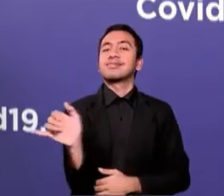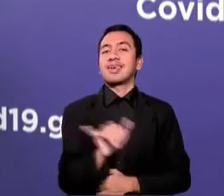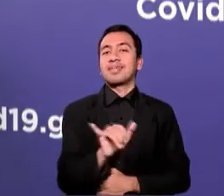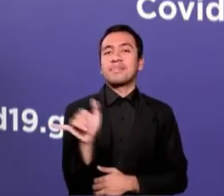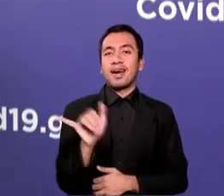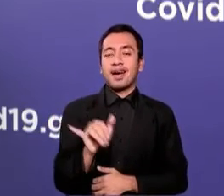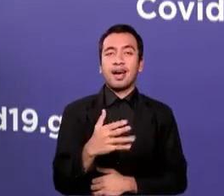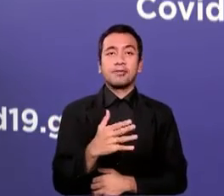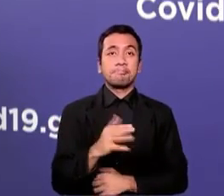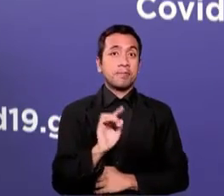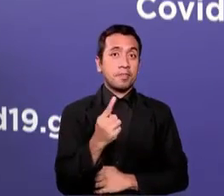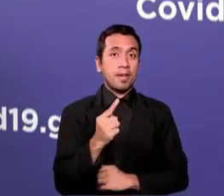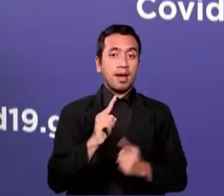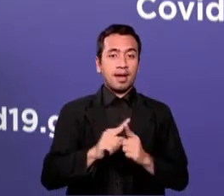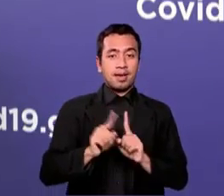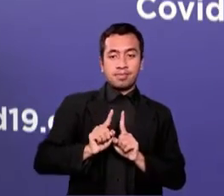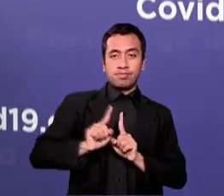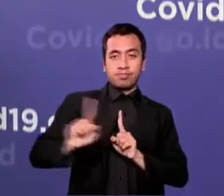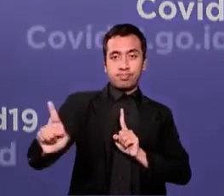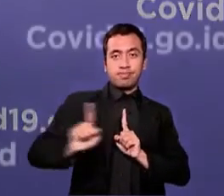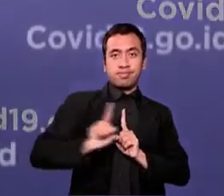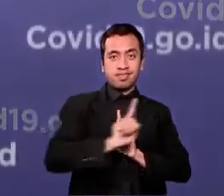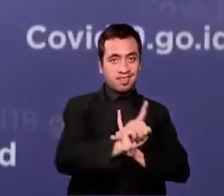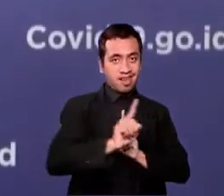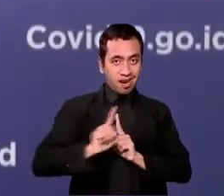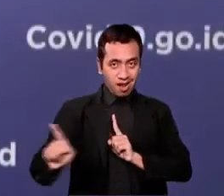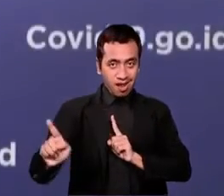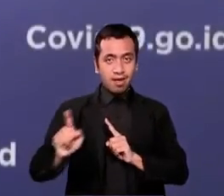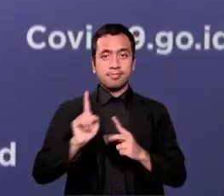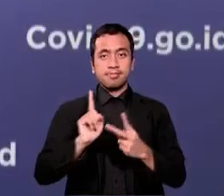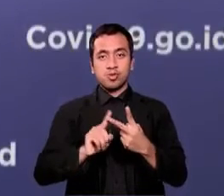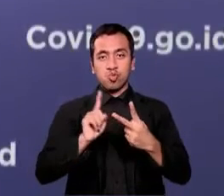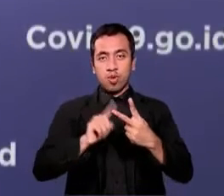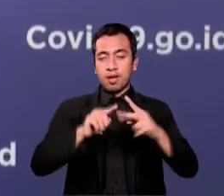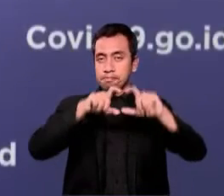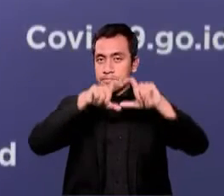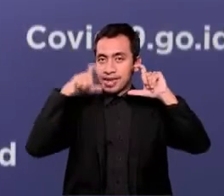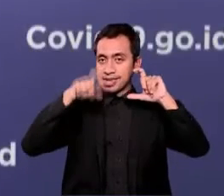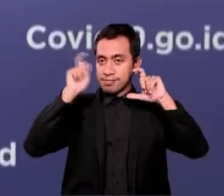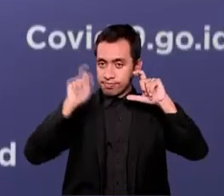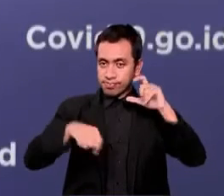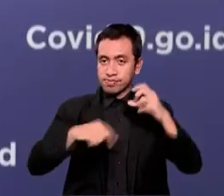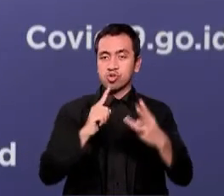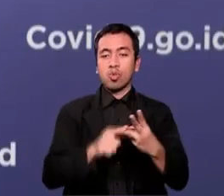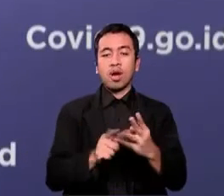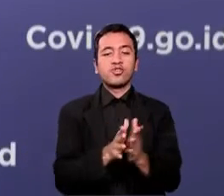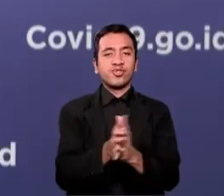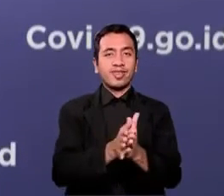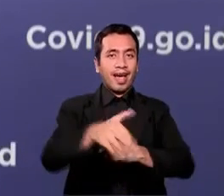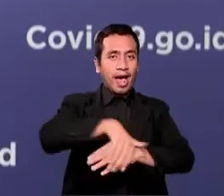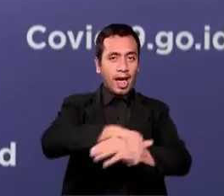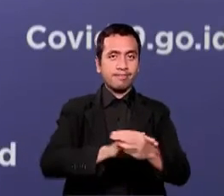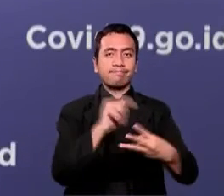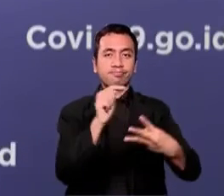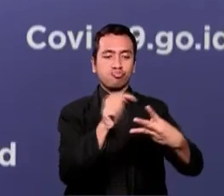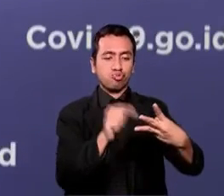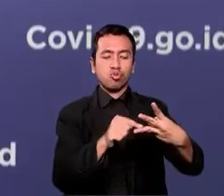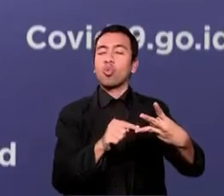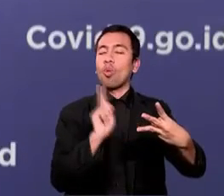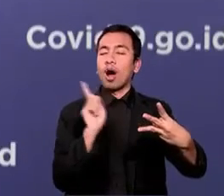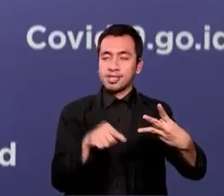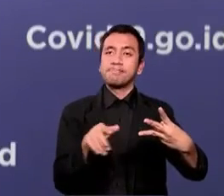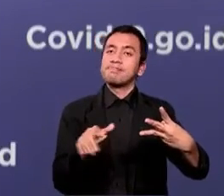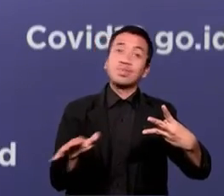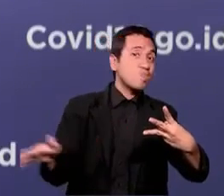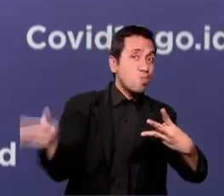masker dan menc kita akan adalah pilihan yang harus kita lakukan ini yang harus kita biasakan